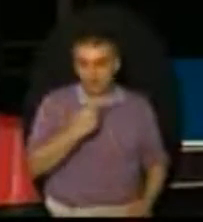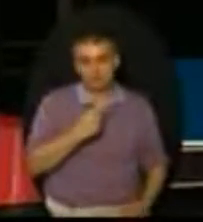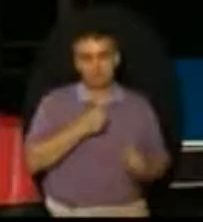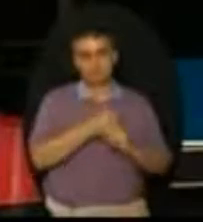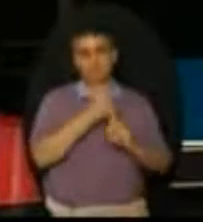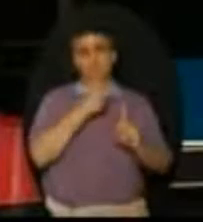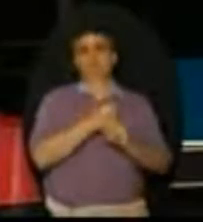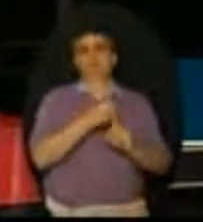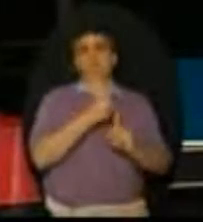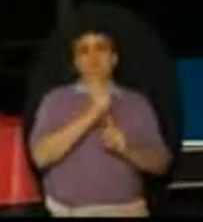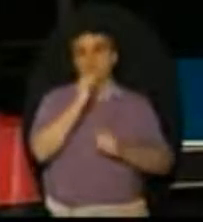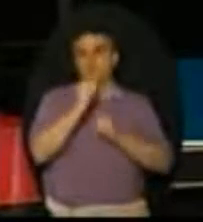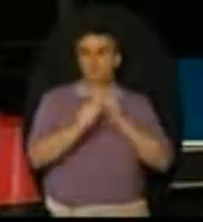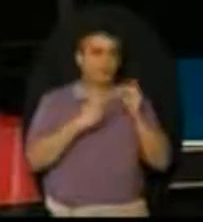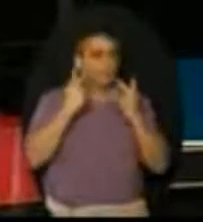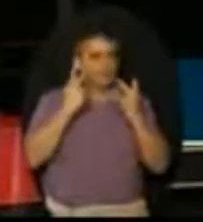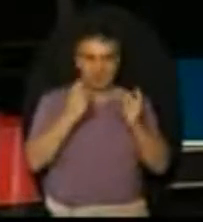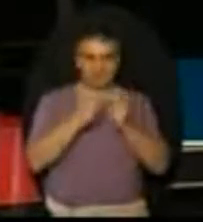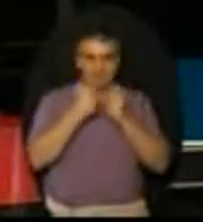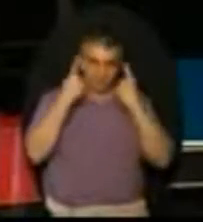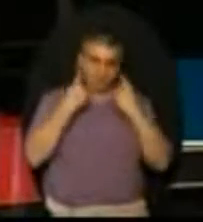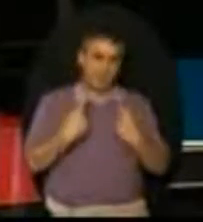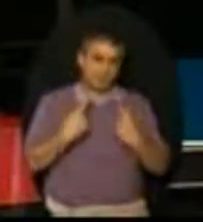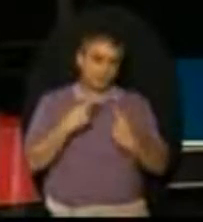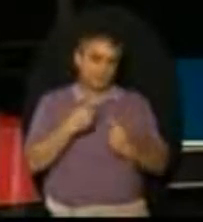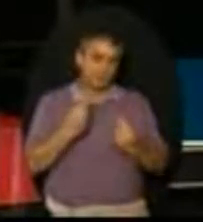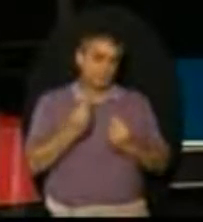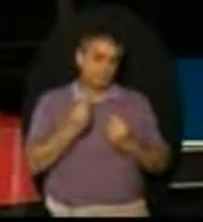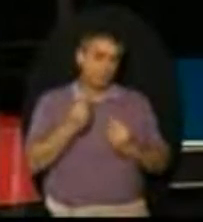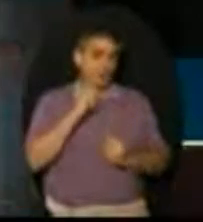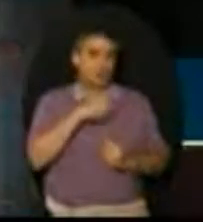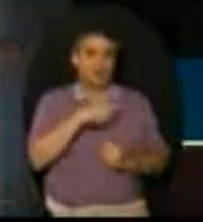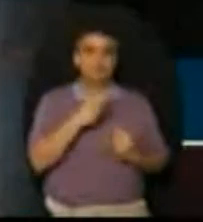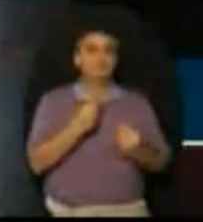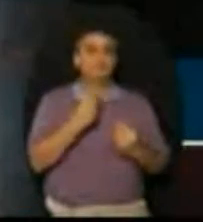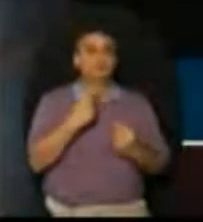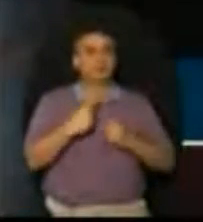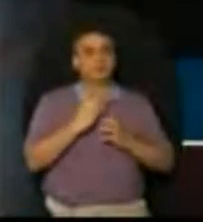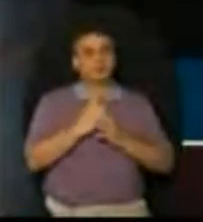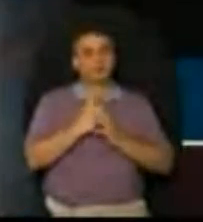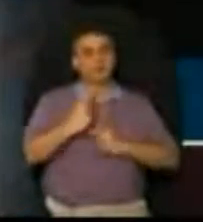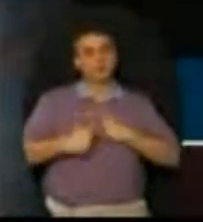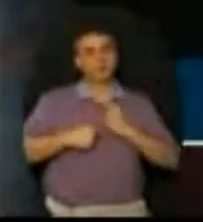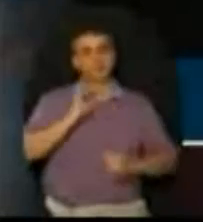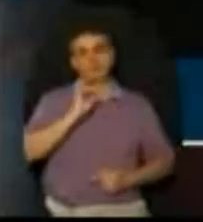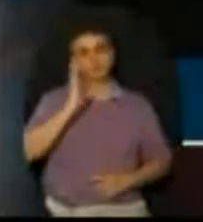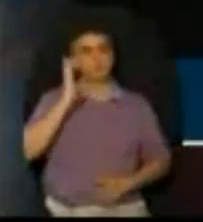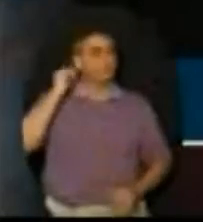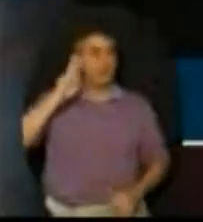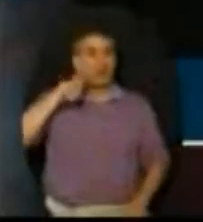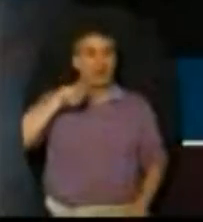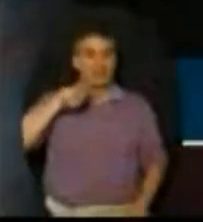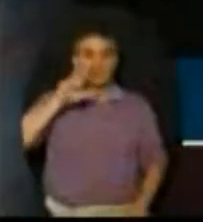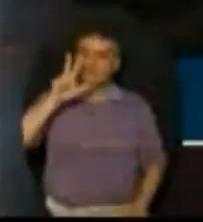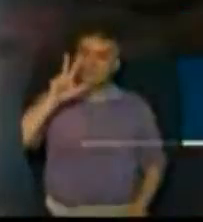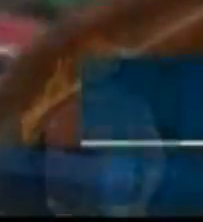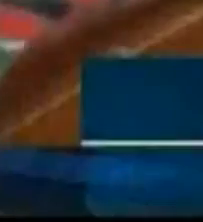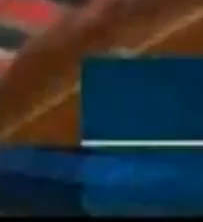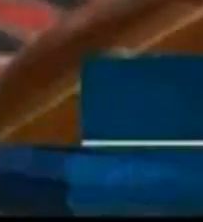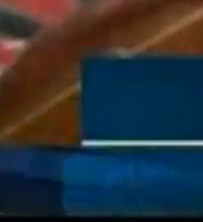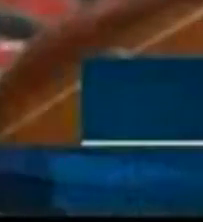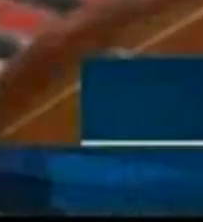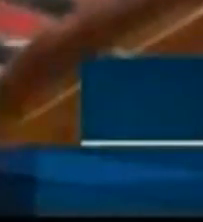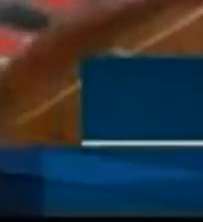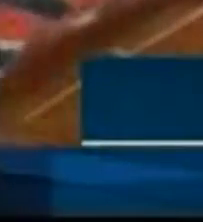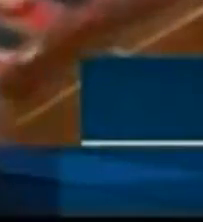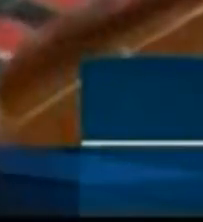נתקלה בסירוב בעיקר של המפלגות החרדיות, וזה משהו ככה, הם קוראים לזה משהו מסורתי, כי לפחות מ-2003 כל כמה שנים